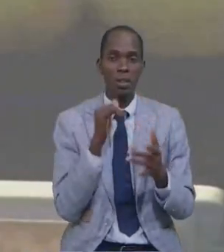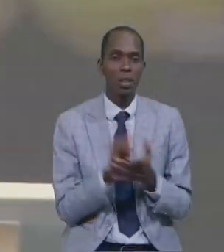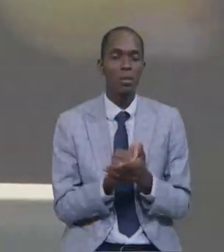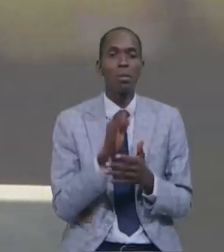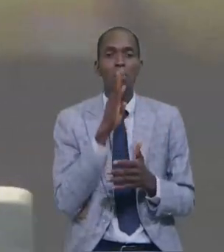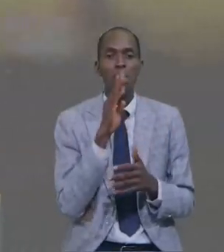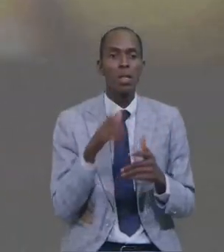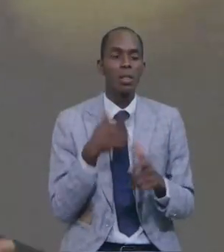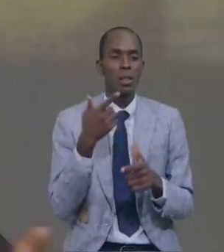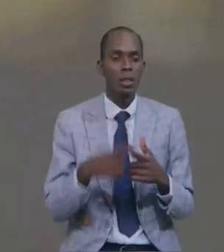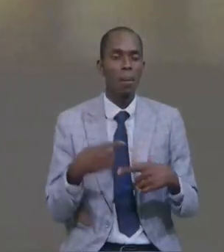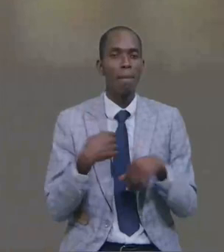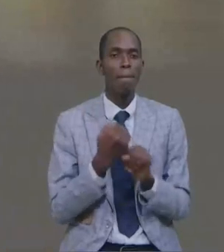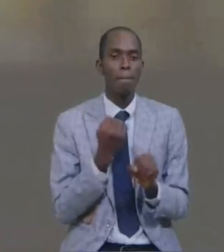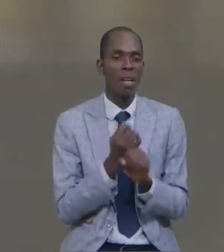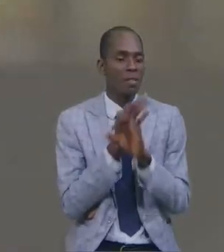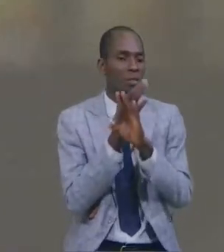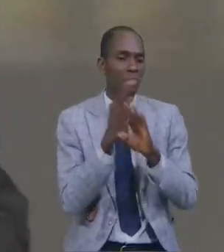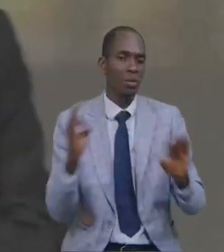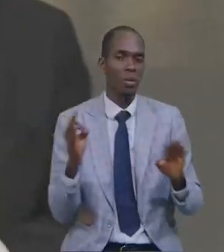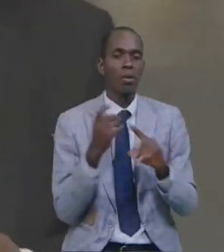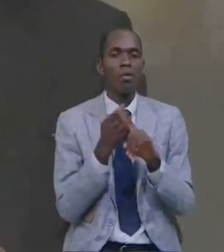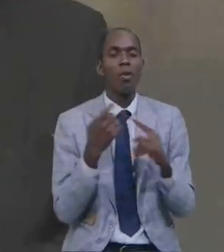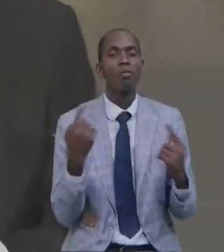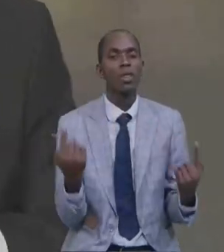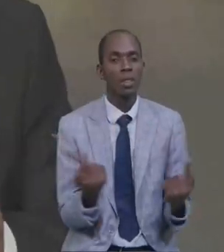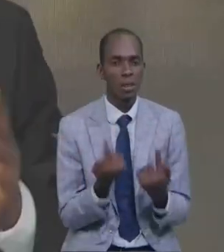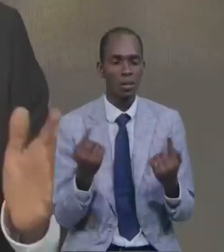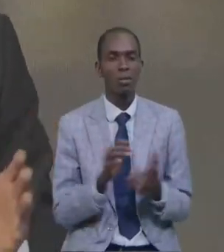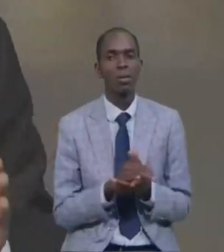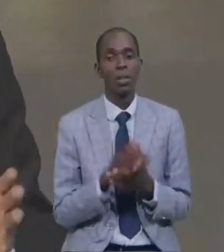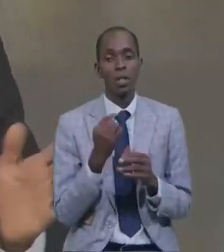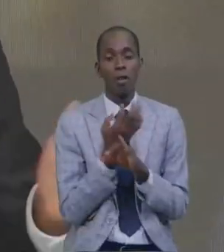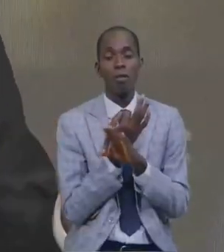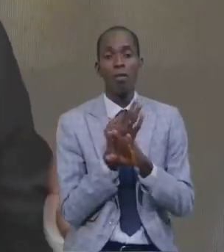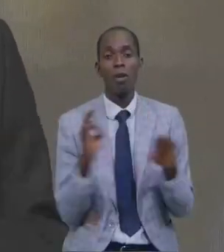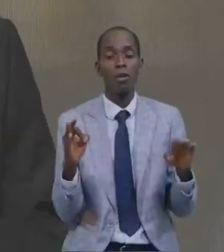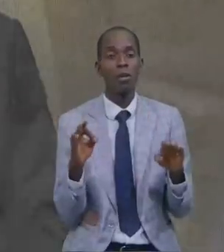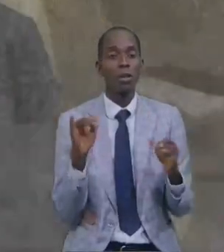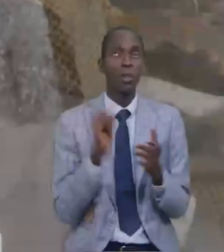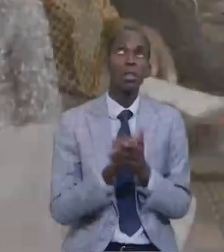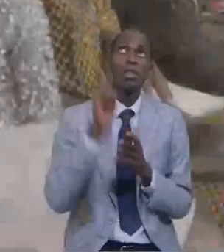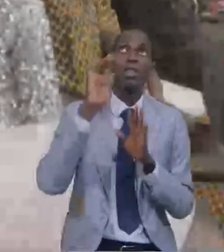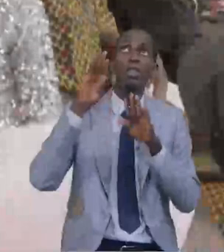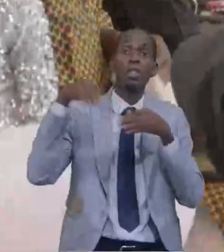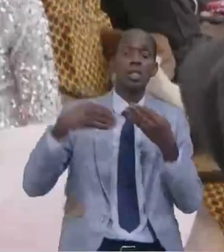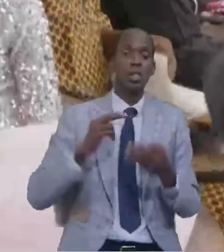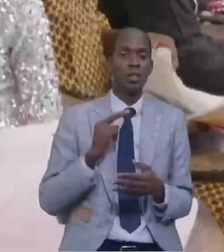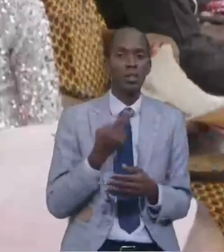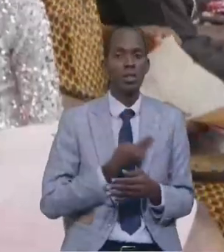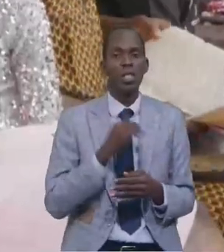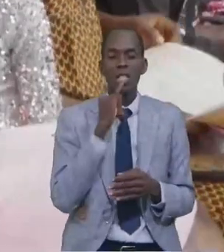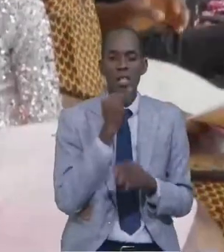la liberté qu'il nous donne, la liberté du péché, vous êtes devenu serviteur, esclave de